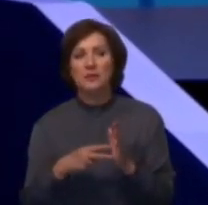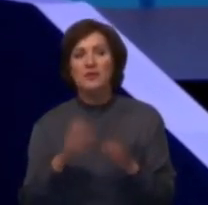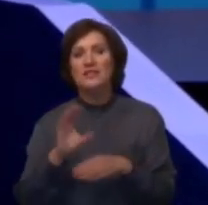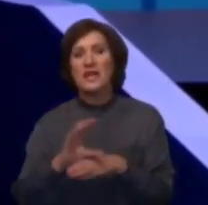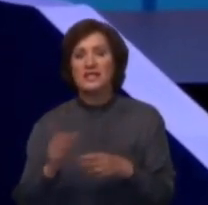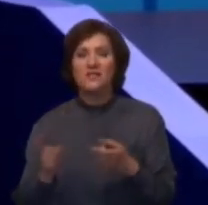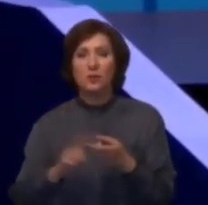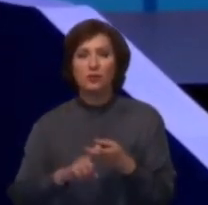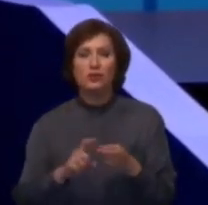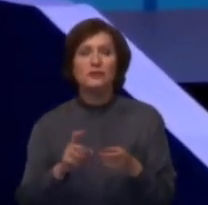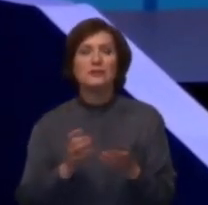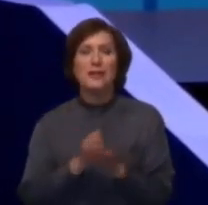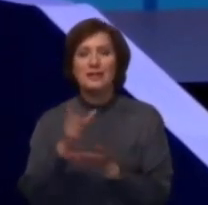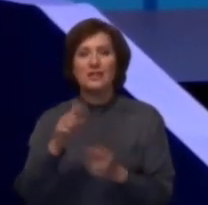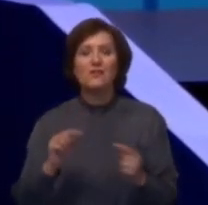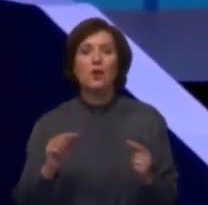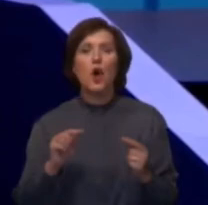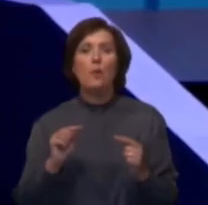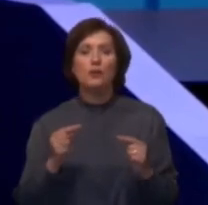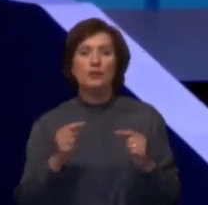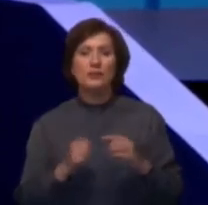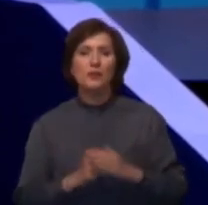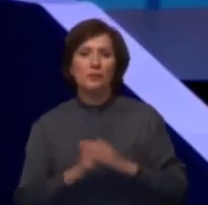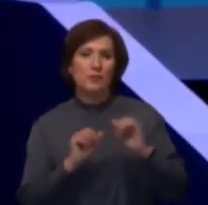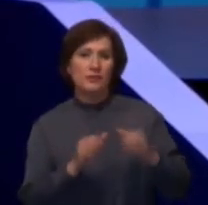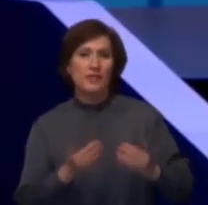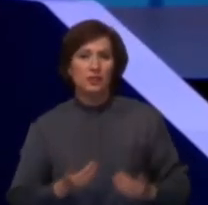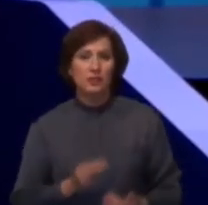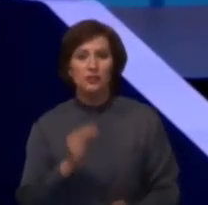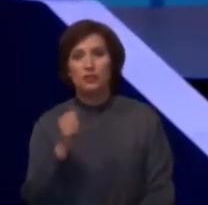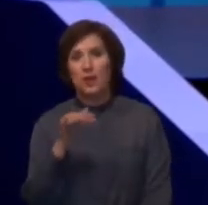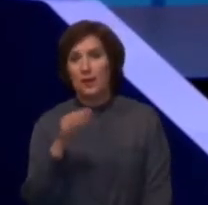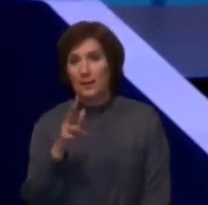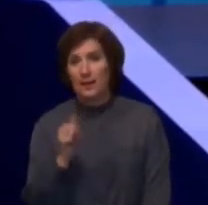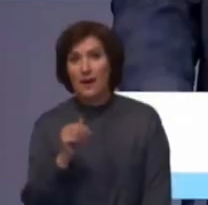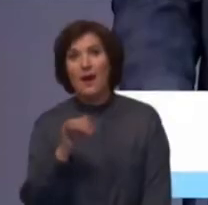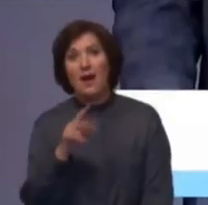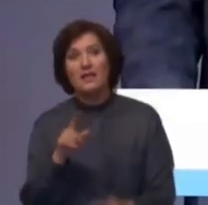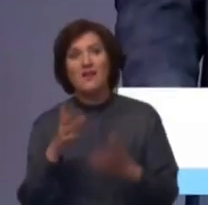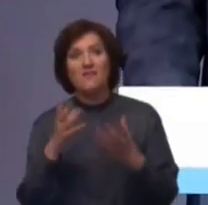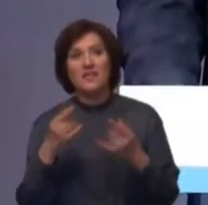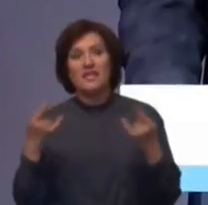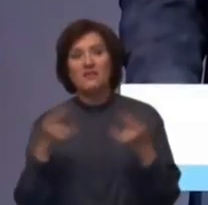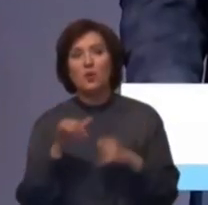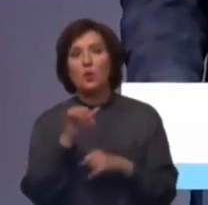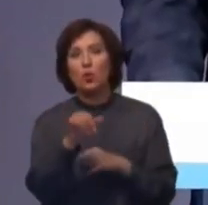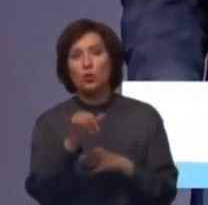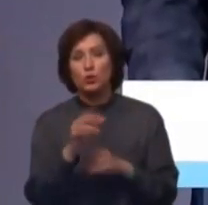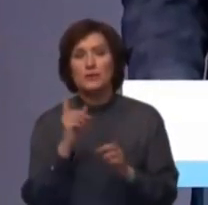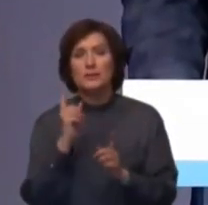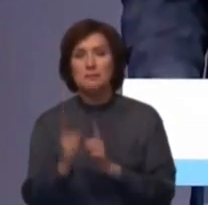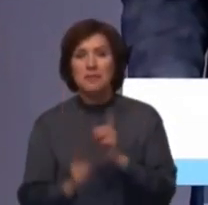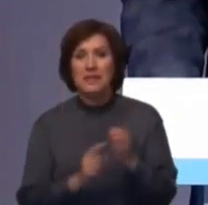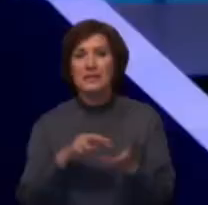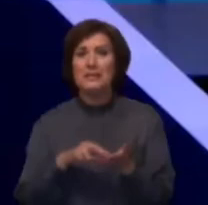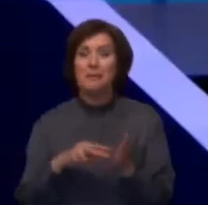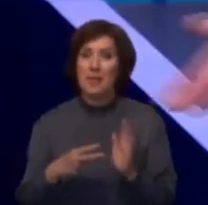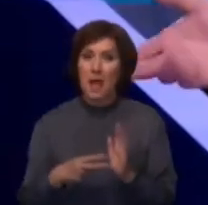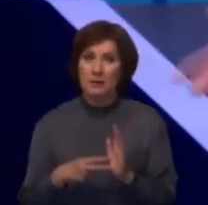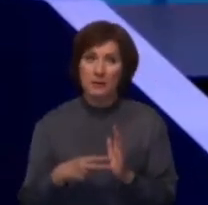скайпом включитися кандидат від опозиційної платформи «За життя» Владислав Чайка, але ж в день ефіру у нього змінилися